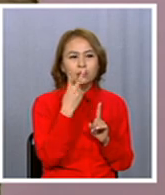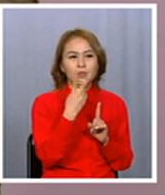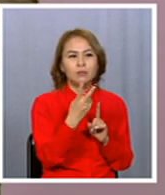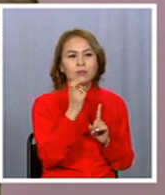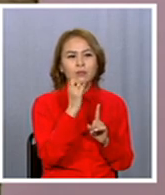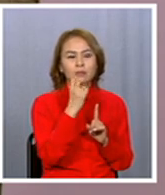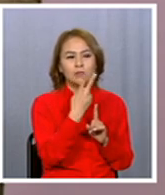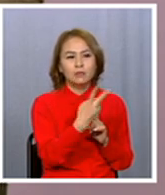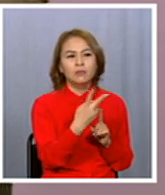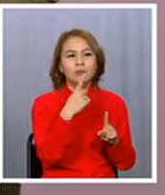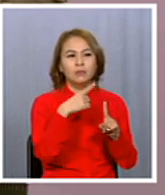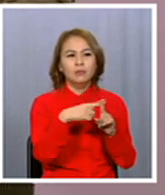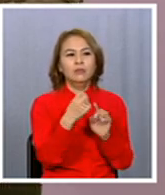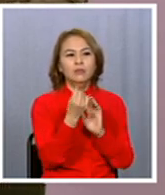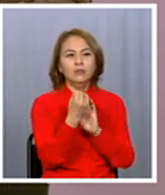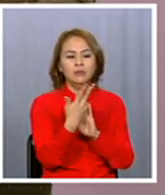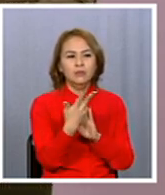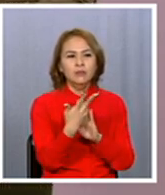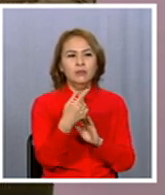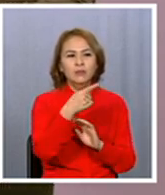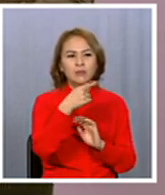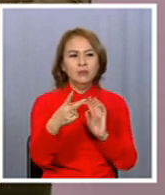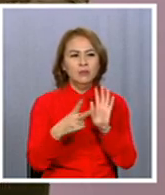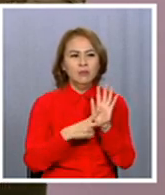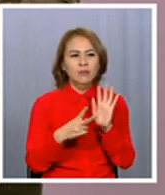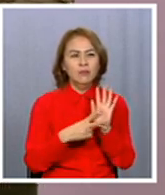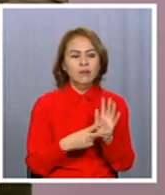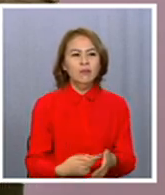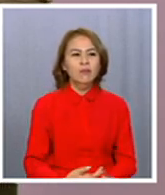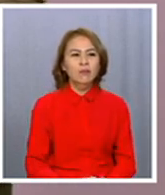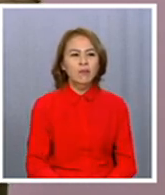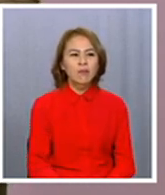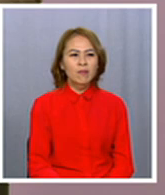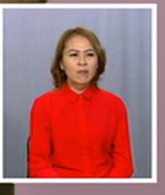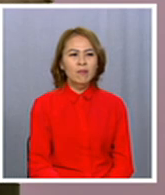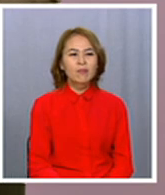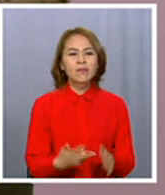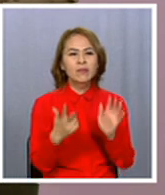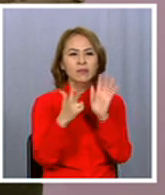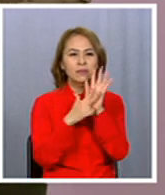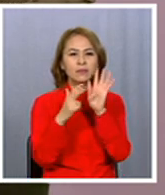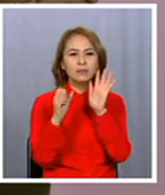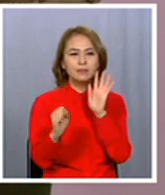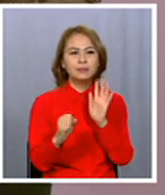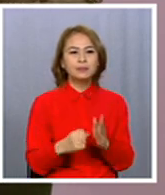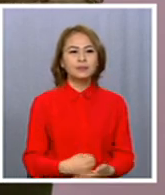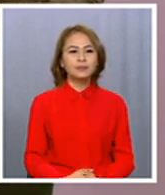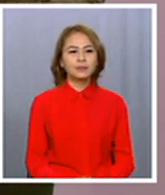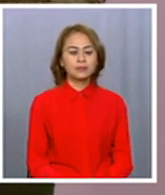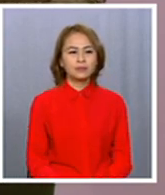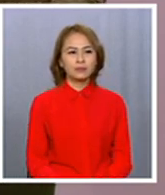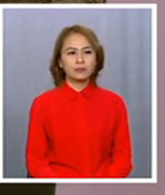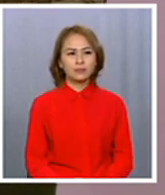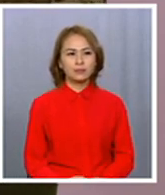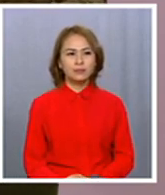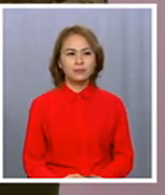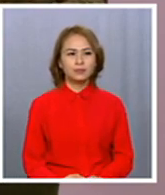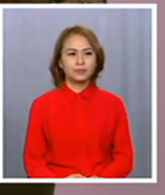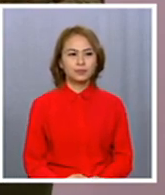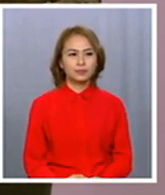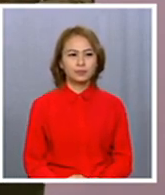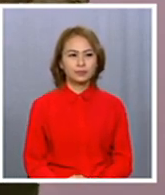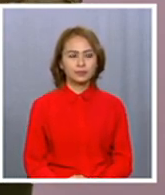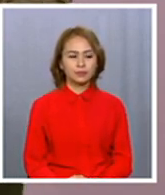2-13 сандарының қосындысынан 7 сан айырмасын табамыз. Айырманың мәні 8А-ға тең